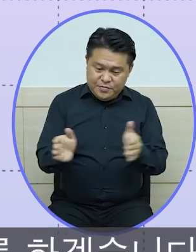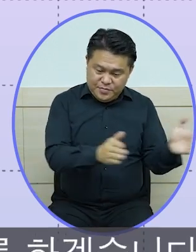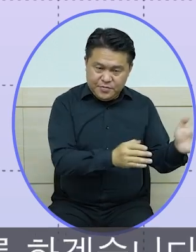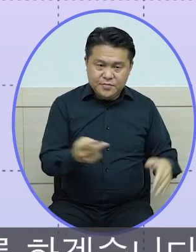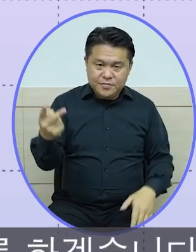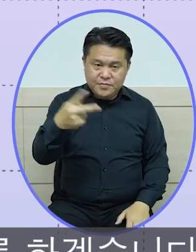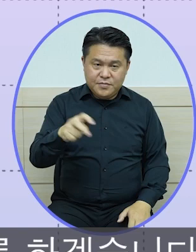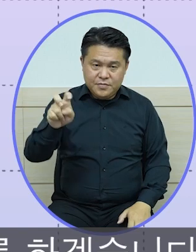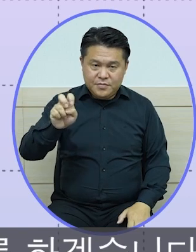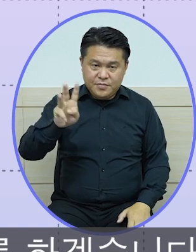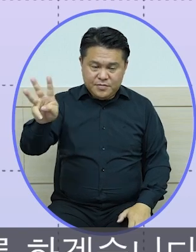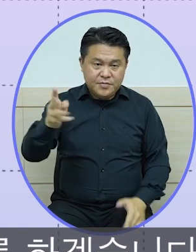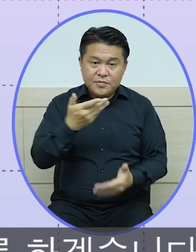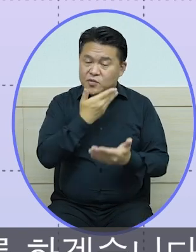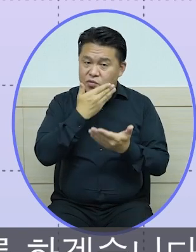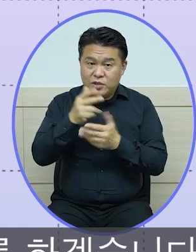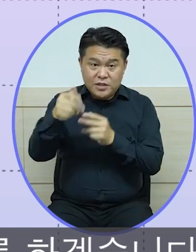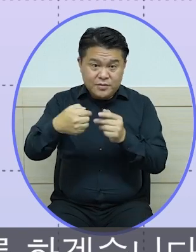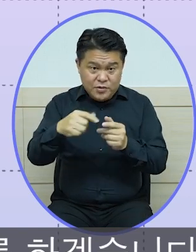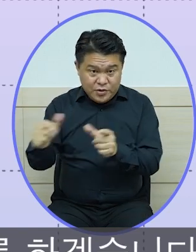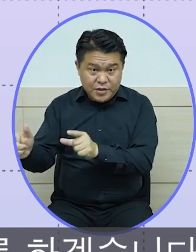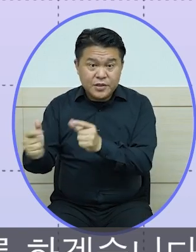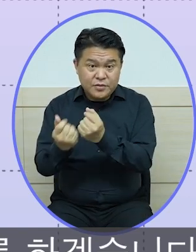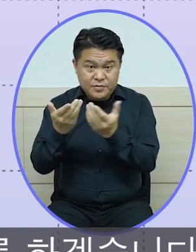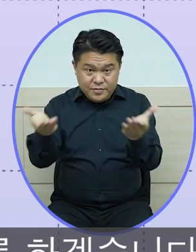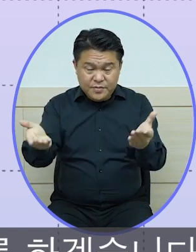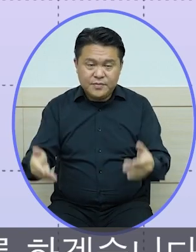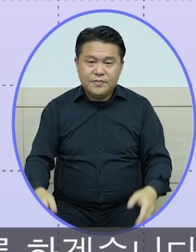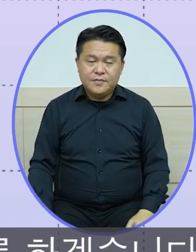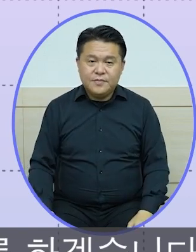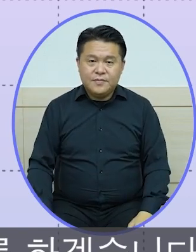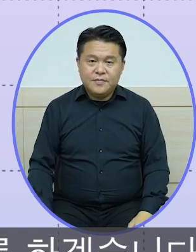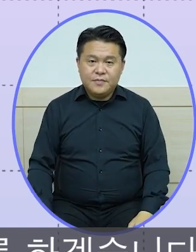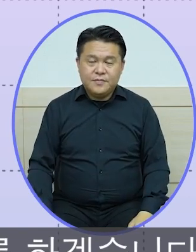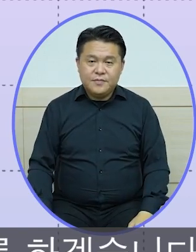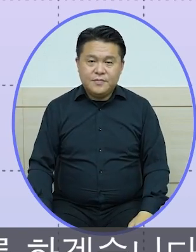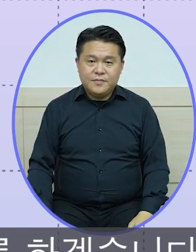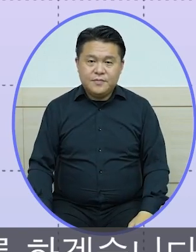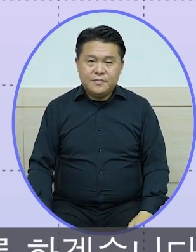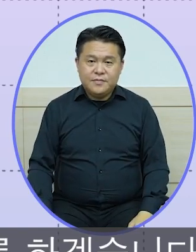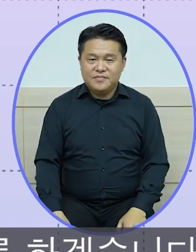이제부터는 2023년 주요 사업에 대해 안내해 드리도록 하겠습니다.